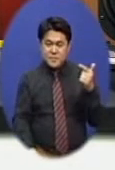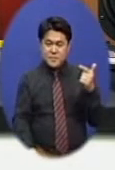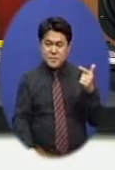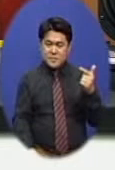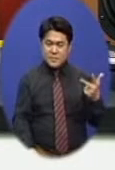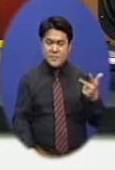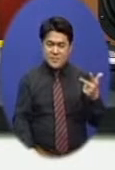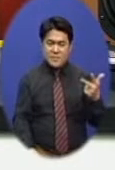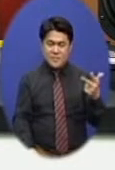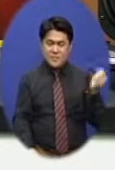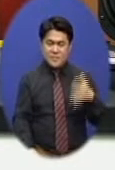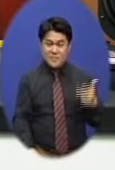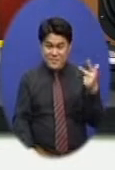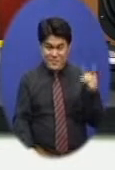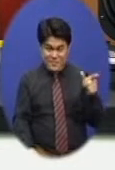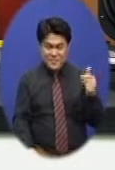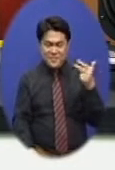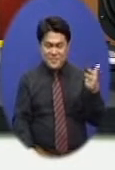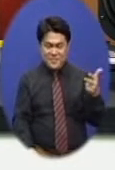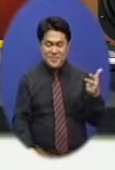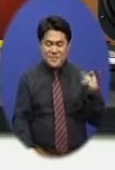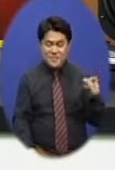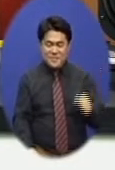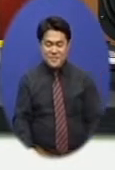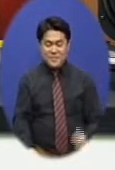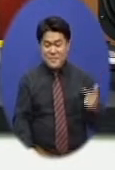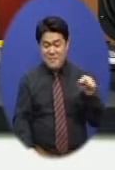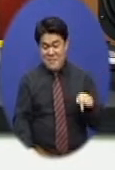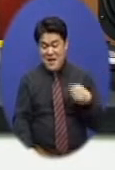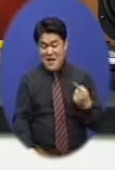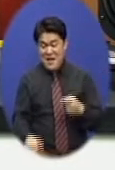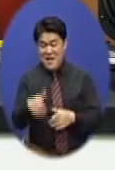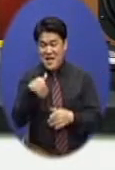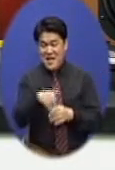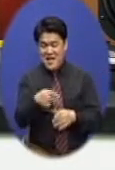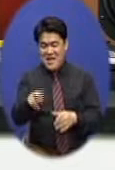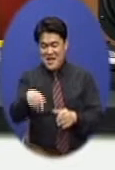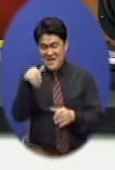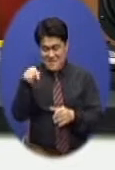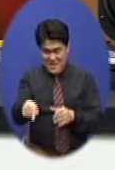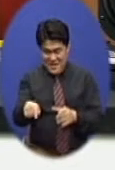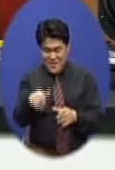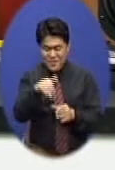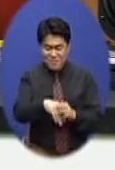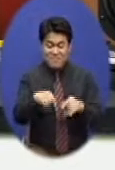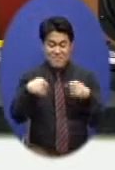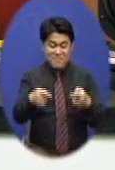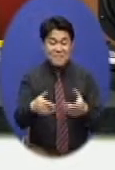아니 일곱 네. 번째 참여자 보내시죠. 7번 네. 참여자이기 때문에 7번을 누르시고 네. 우물정자를 누르면